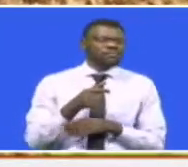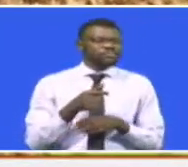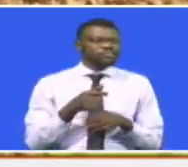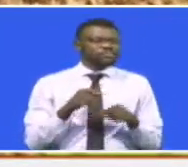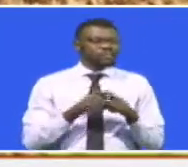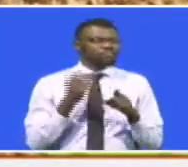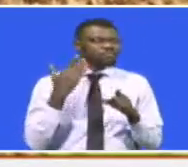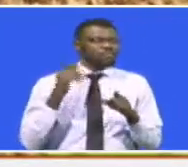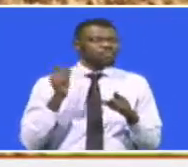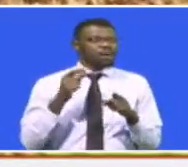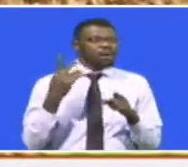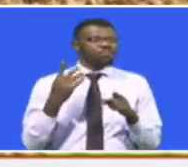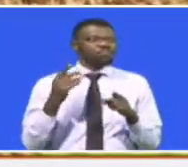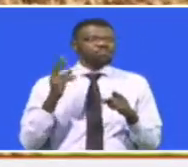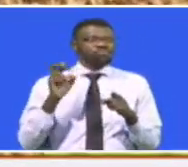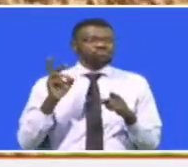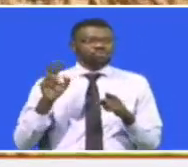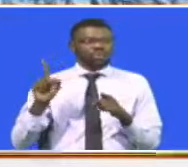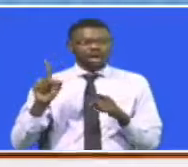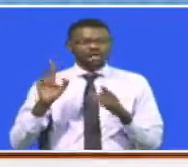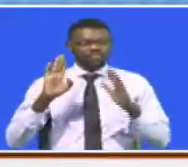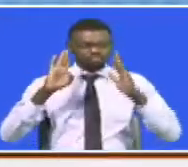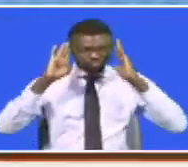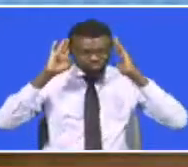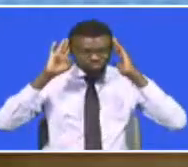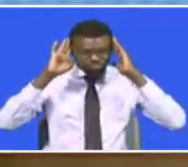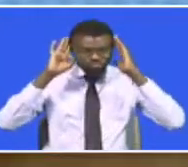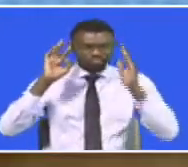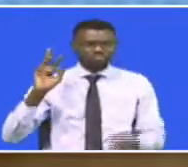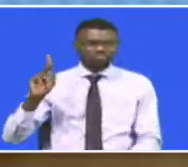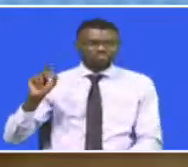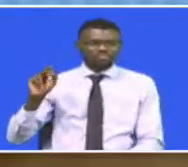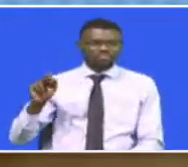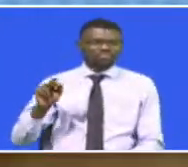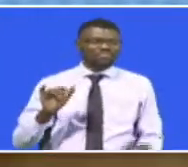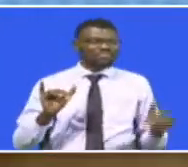2021. Nokip Kimboi, KTN News. Now, living in a digital